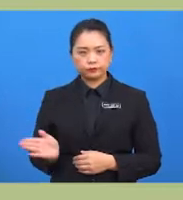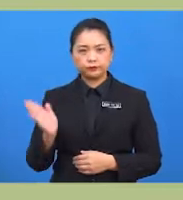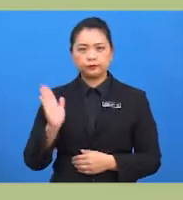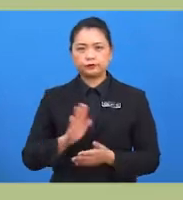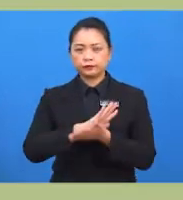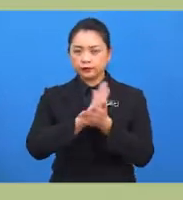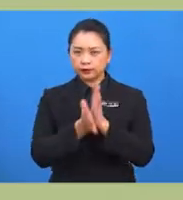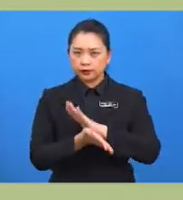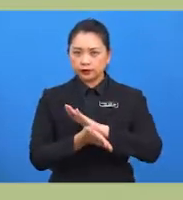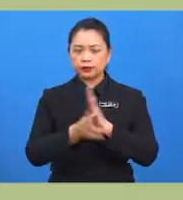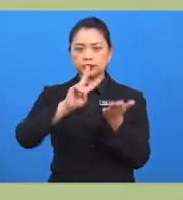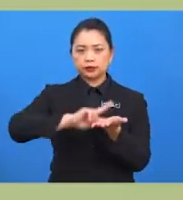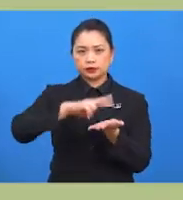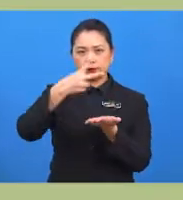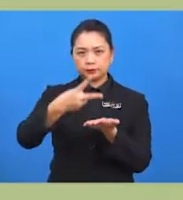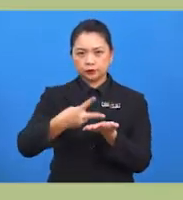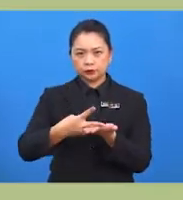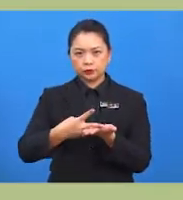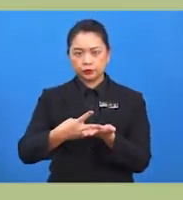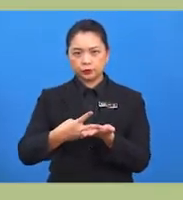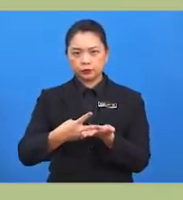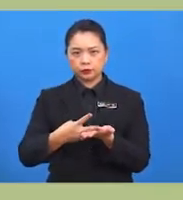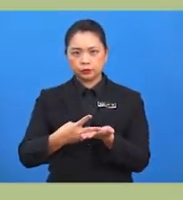isipadu SC fosfor Iyalah